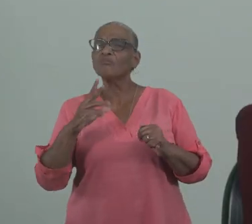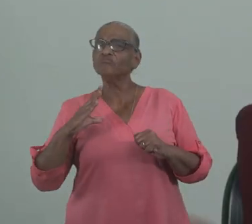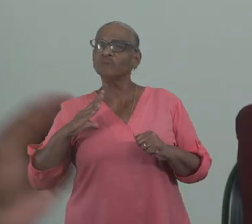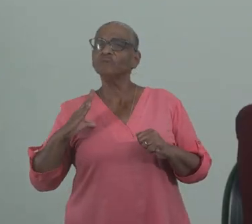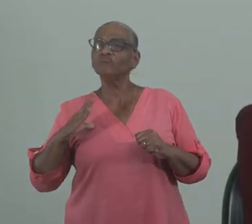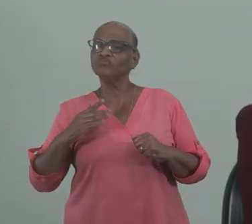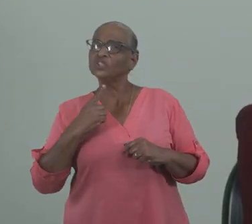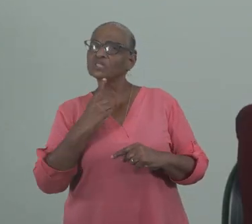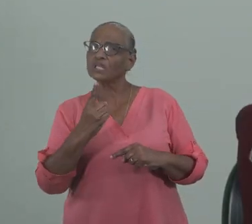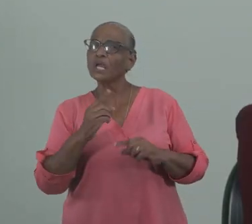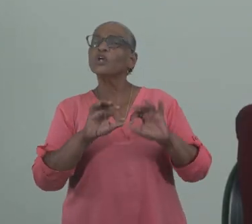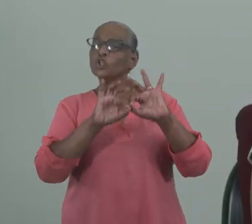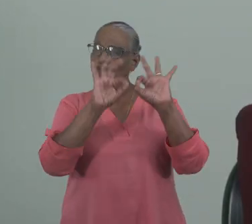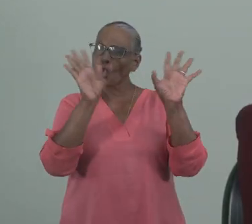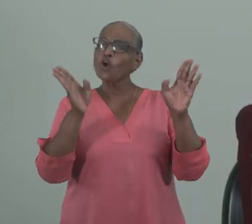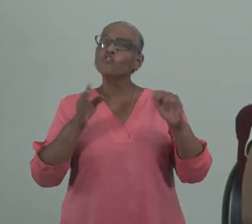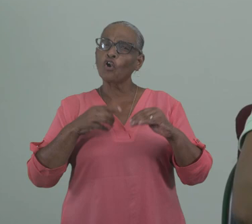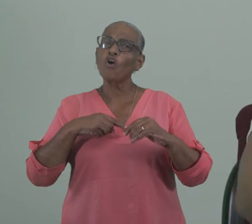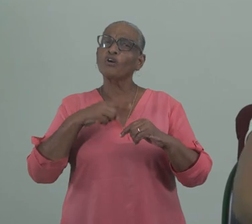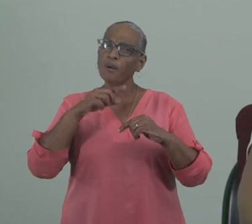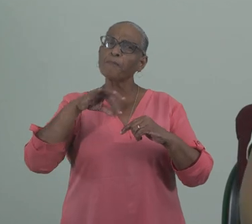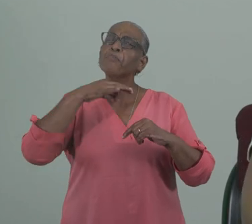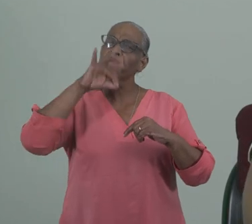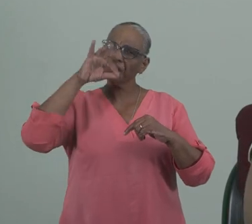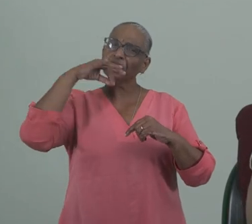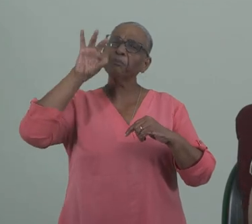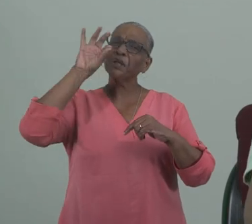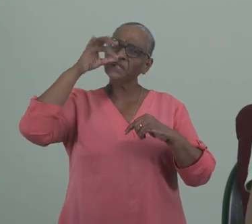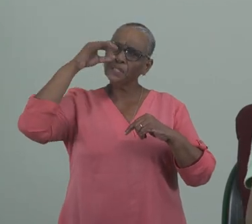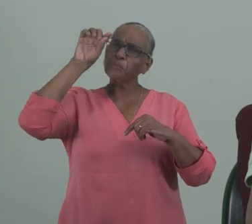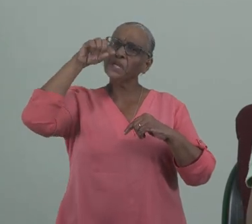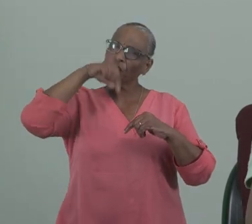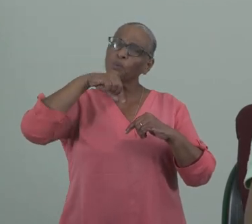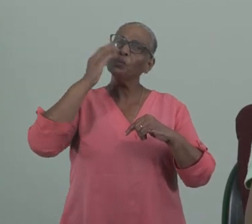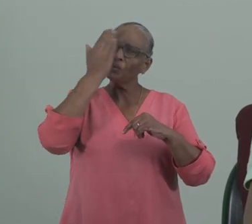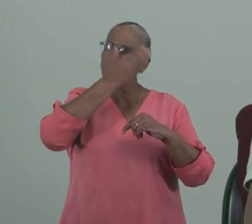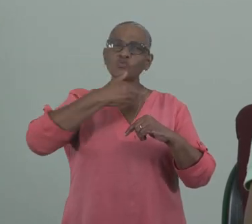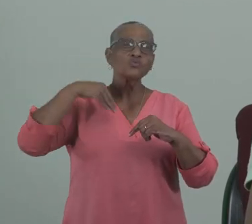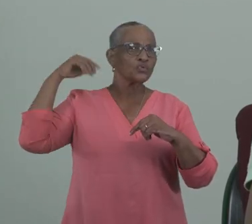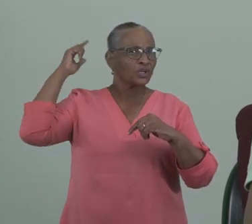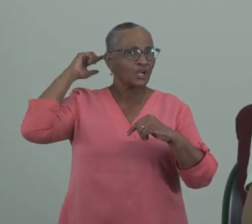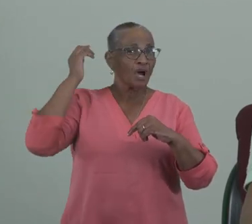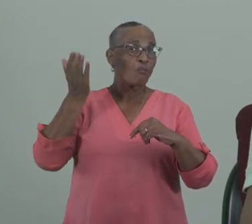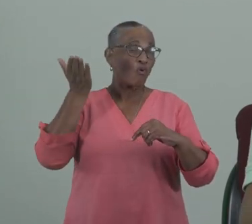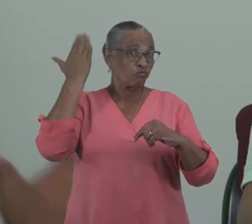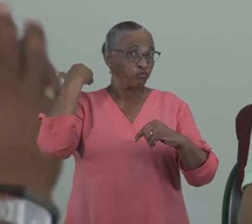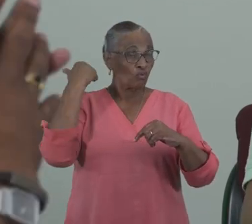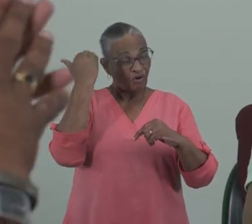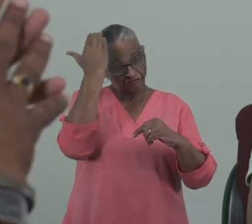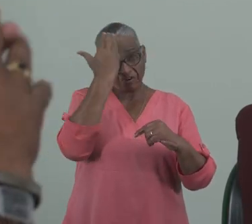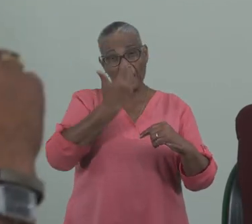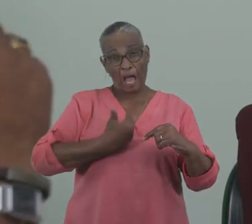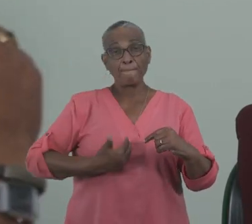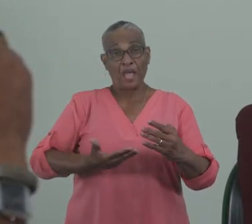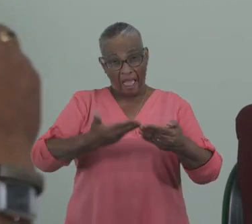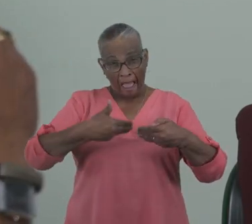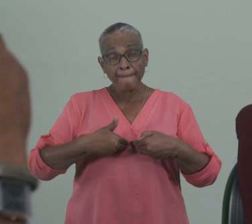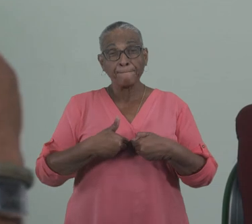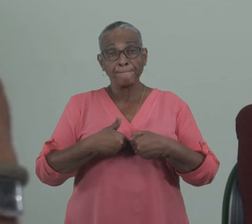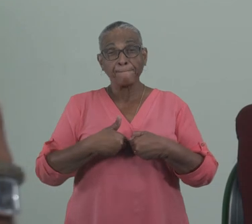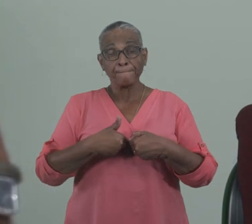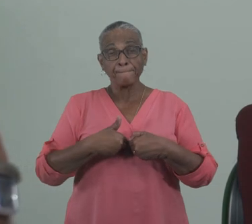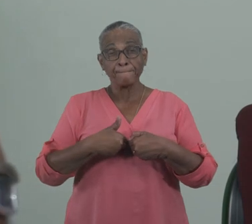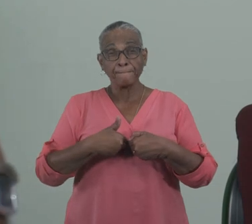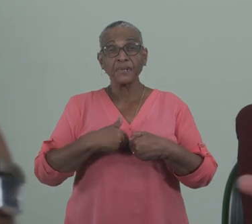moet ik wel met trots zeggen, we duidelijke vooruitgang in Suriname krijgen. Okay. Fossi, TBK is mijn beroerte in